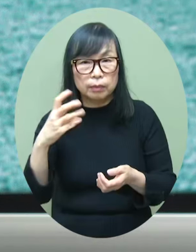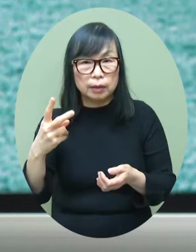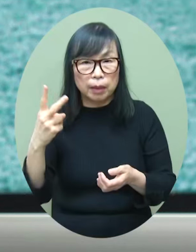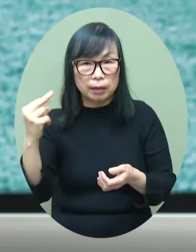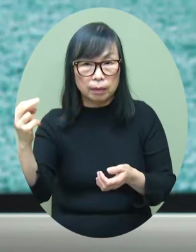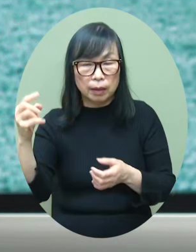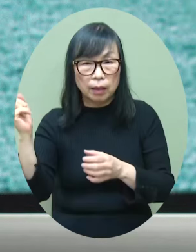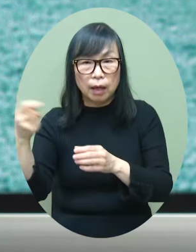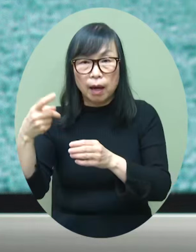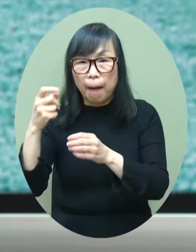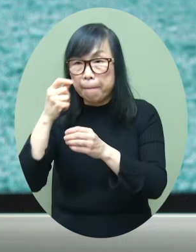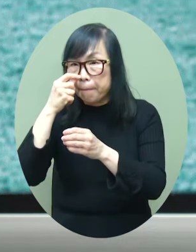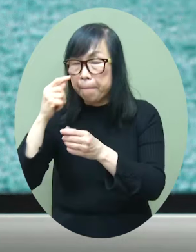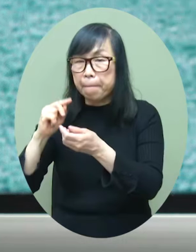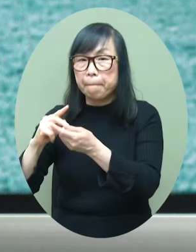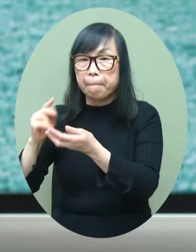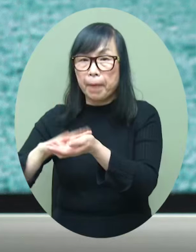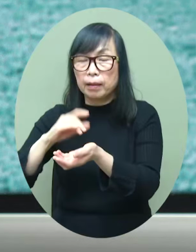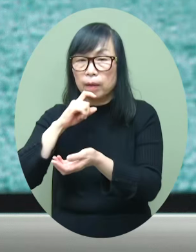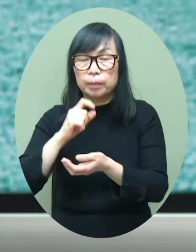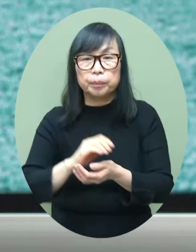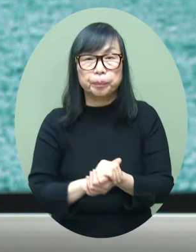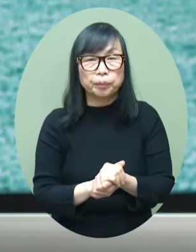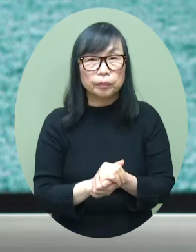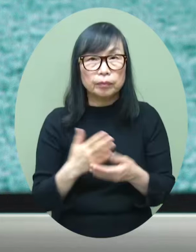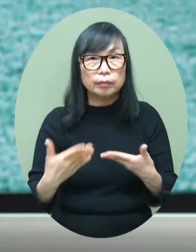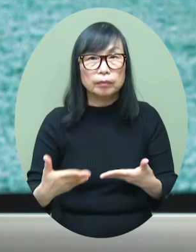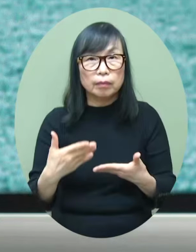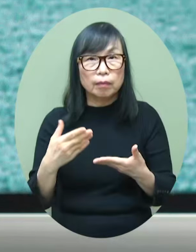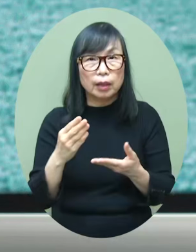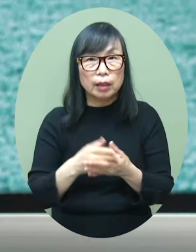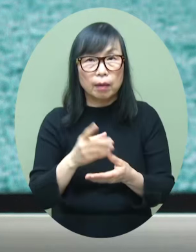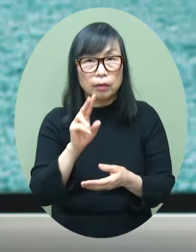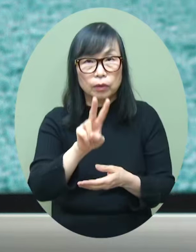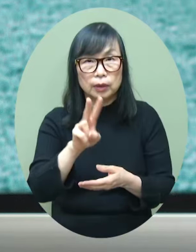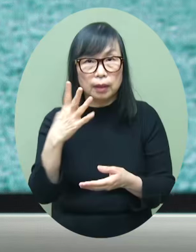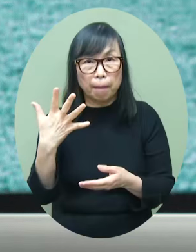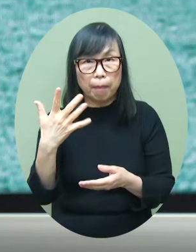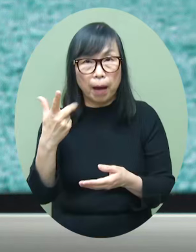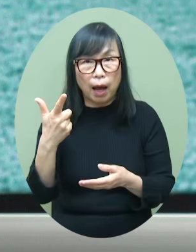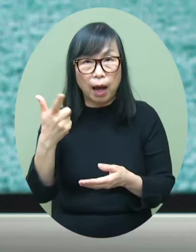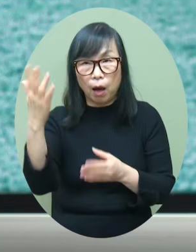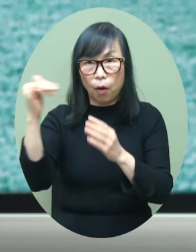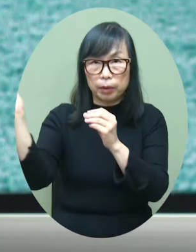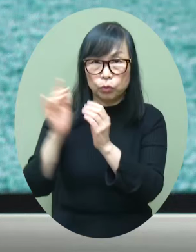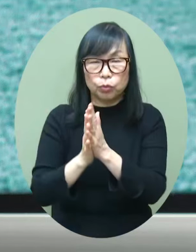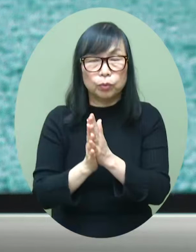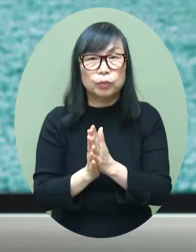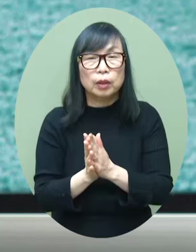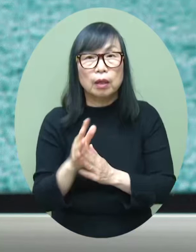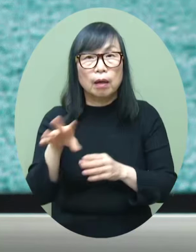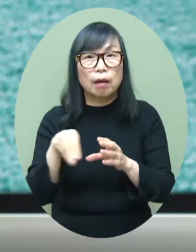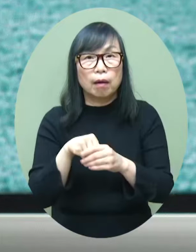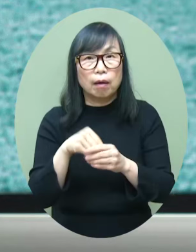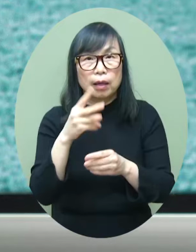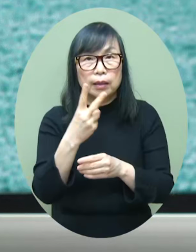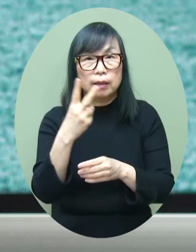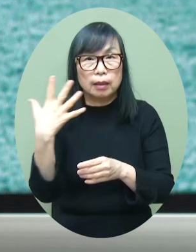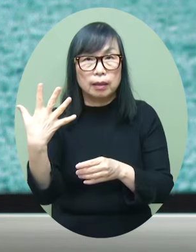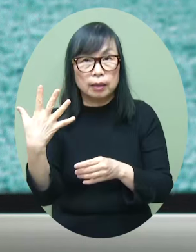449,270宗係快速檢測陽性嘅個案。我哋今日嘅個案入邊咧，有28宗咧係輸入性個案，包括25宗